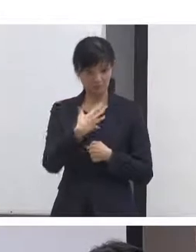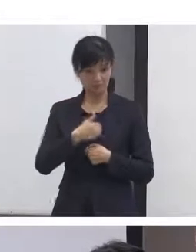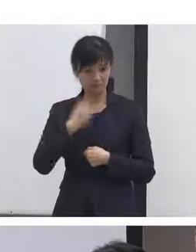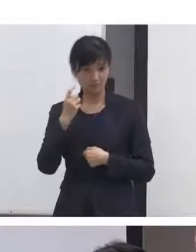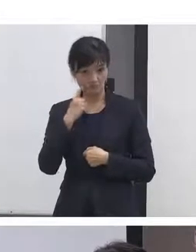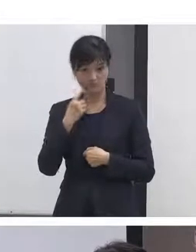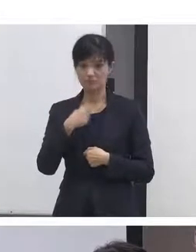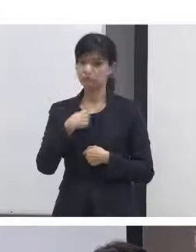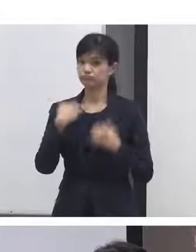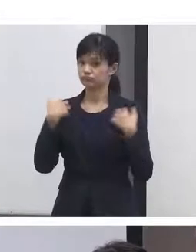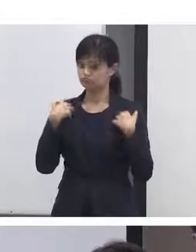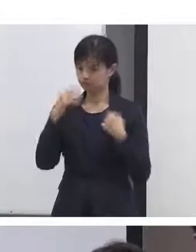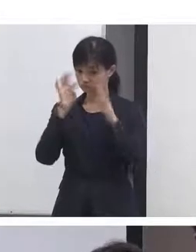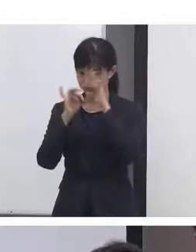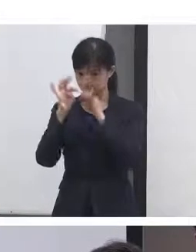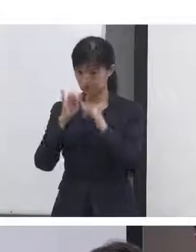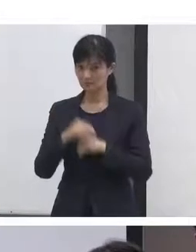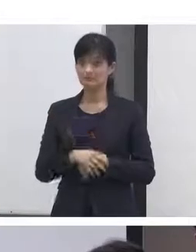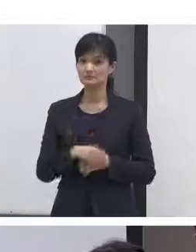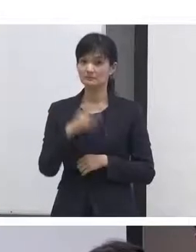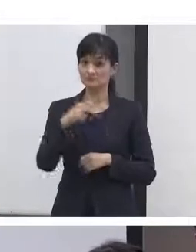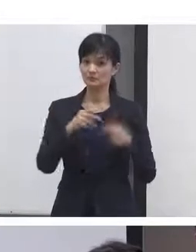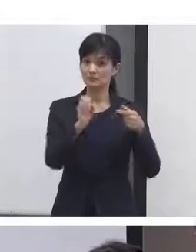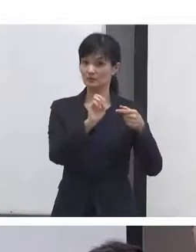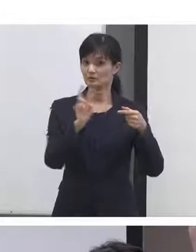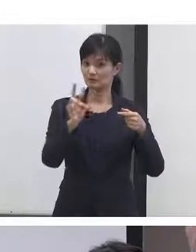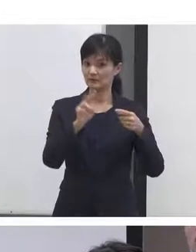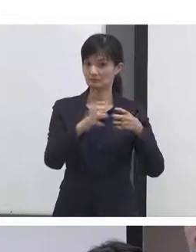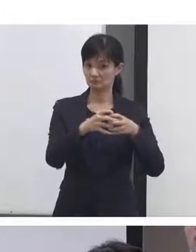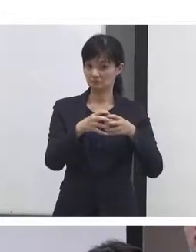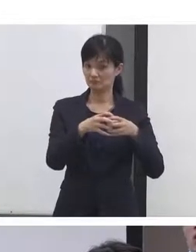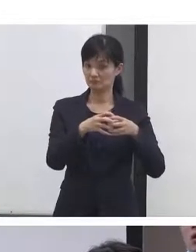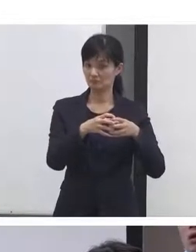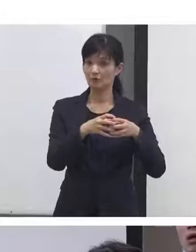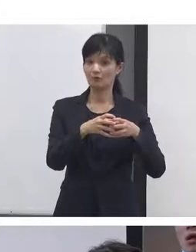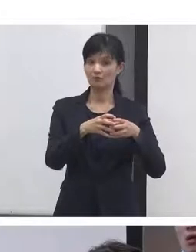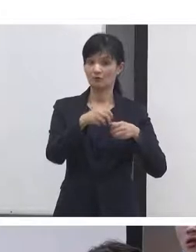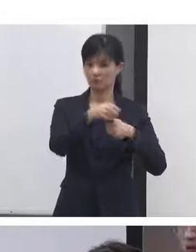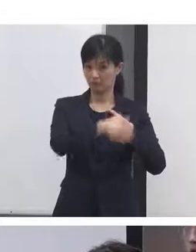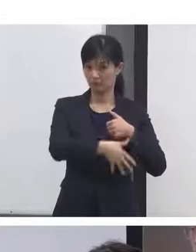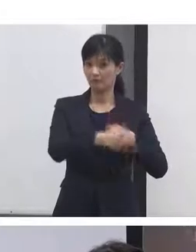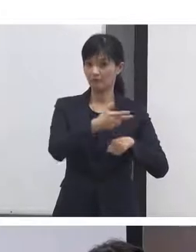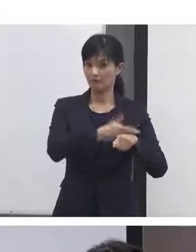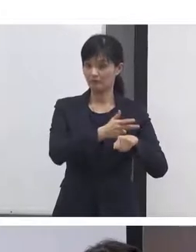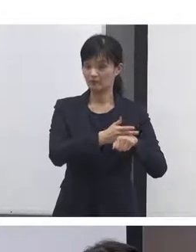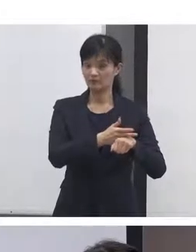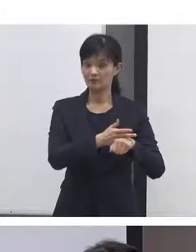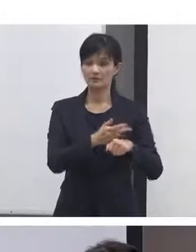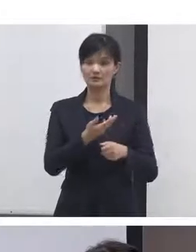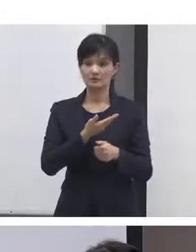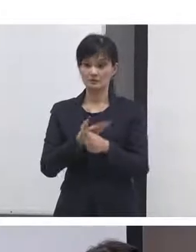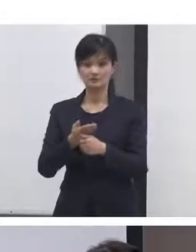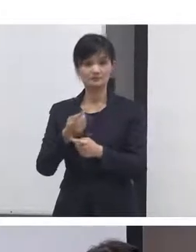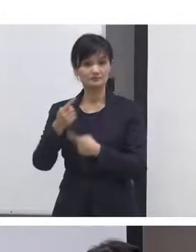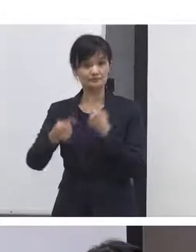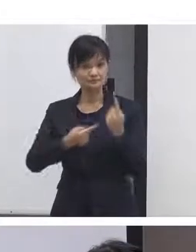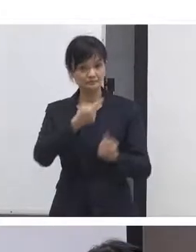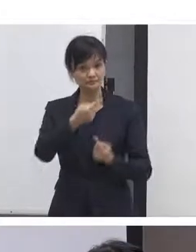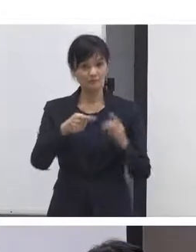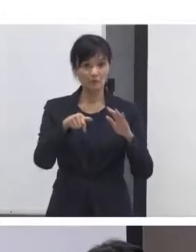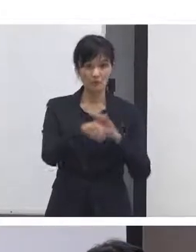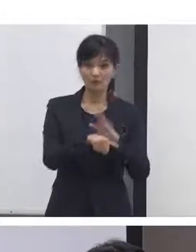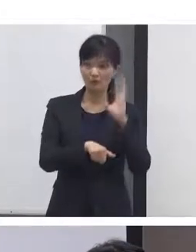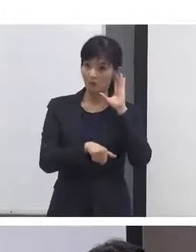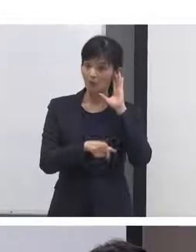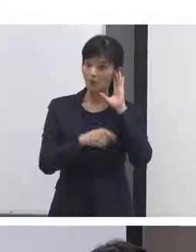有一个组织的方式，让参与的人都知道 GMV 在想什么，